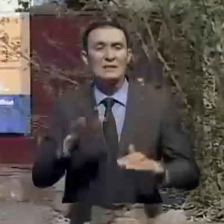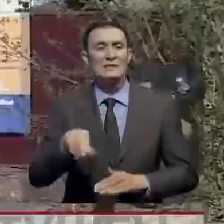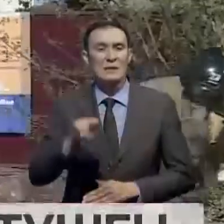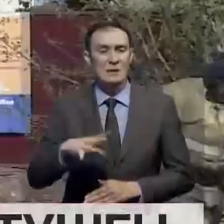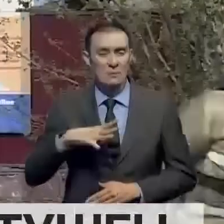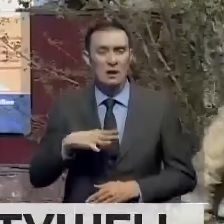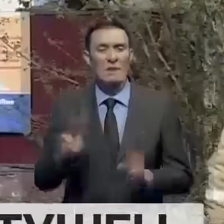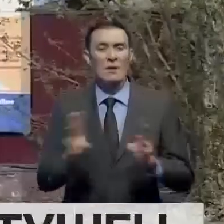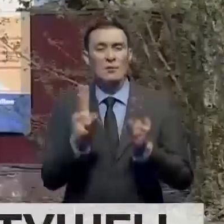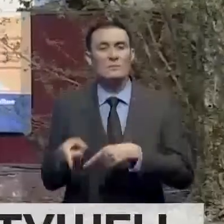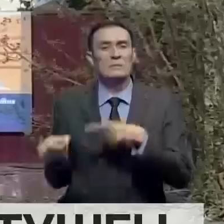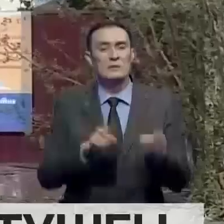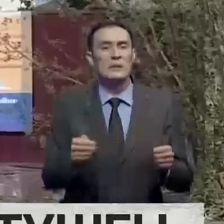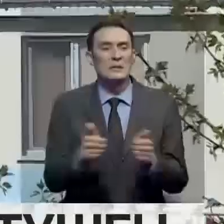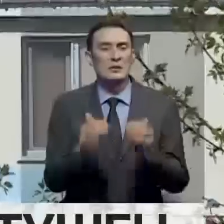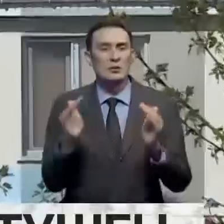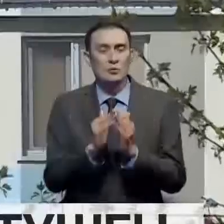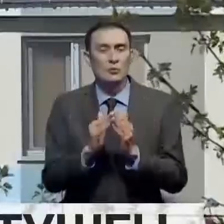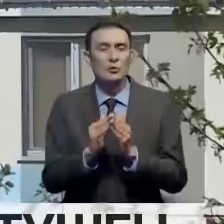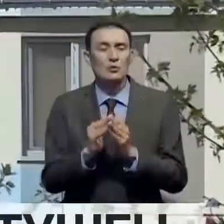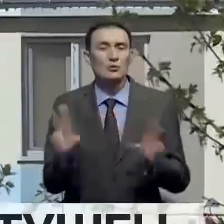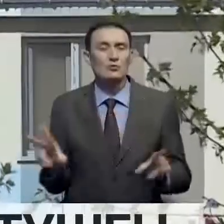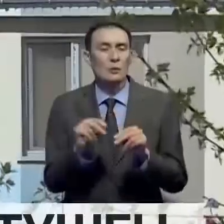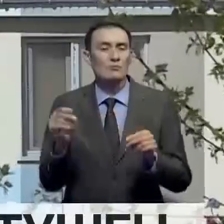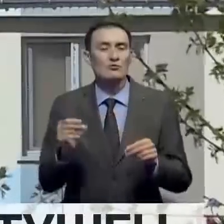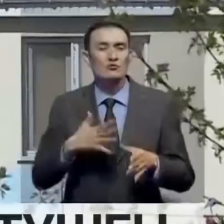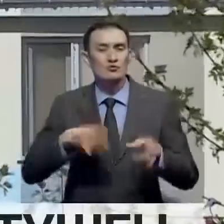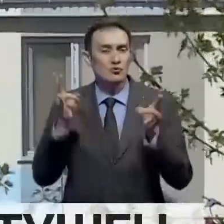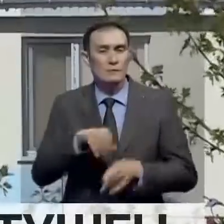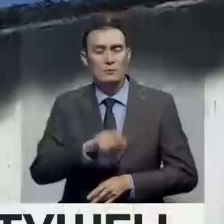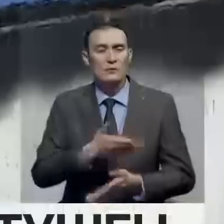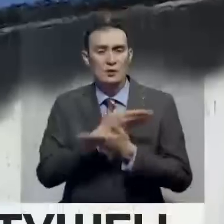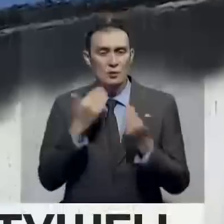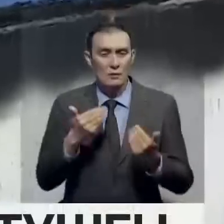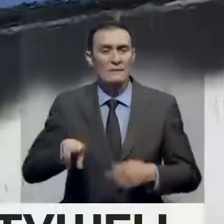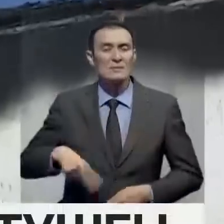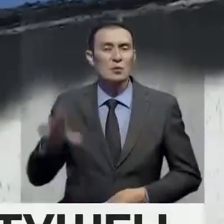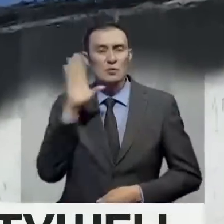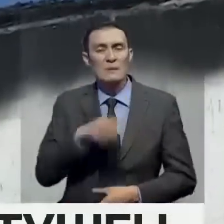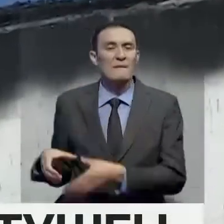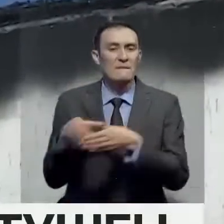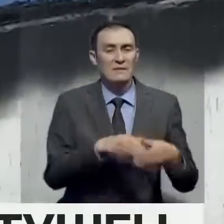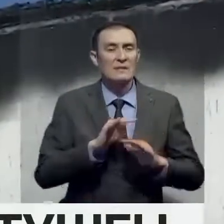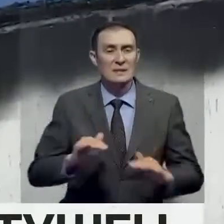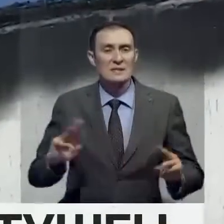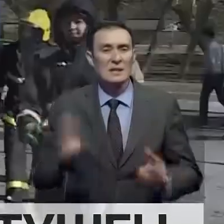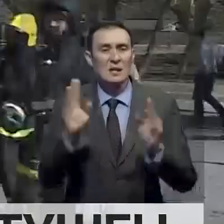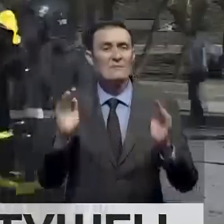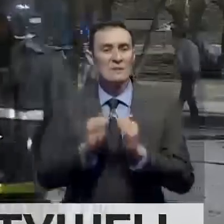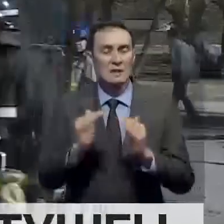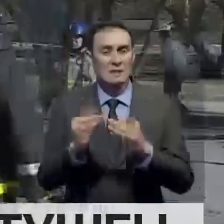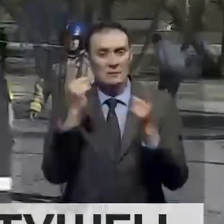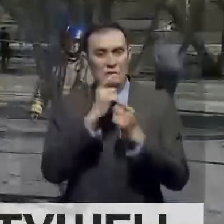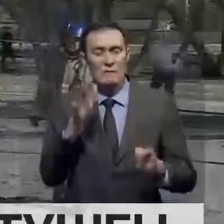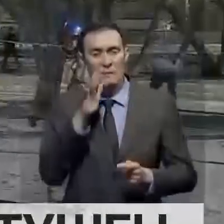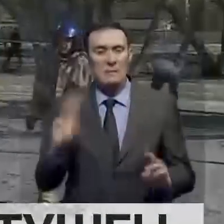детсада. Огонь перекинулся на соседний дом. Чудом обошлось без жертв и пострадавших. Воспитатели успели вывести детей из горящего здания.